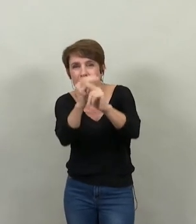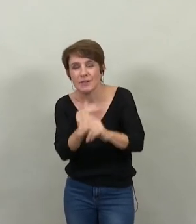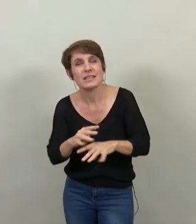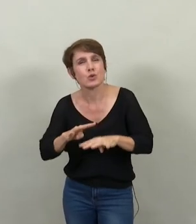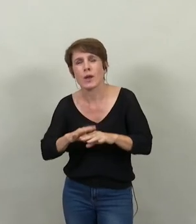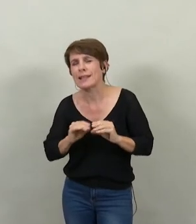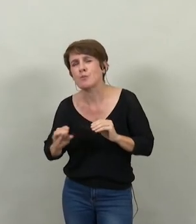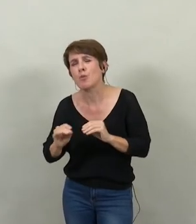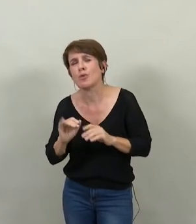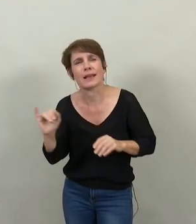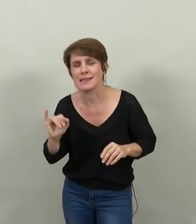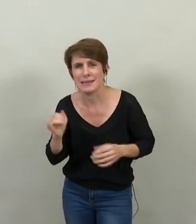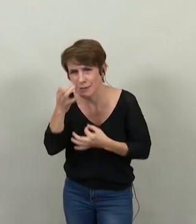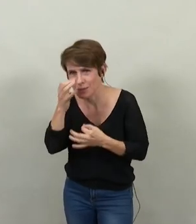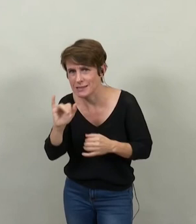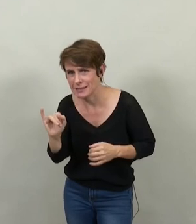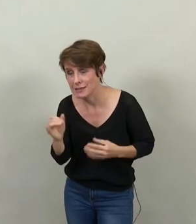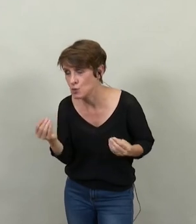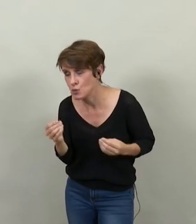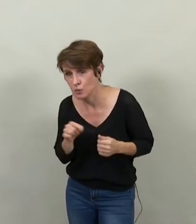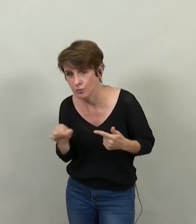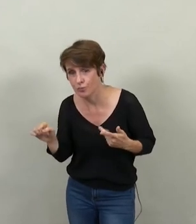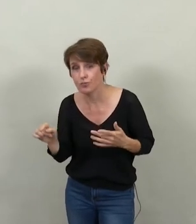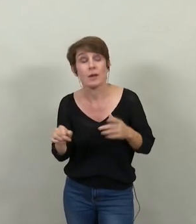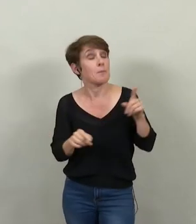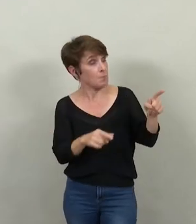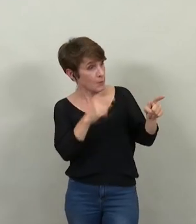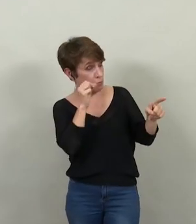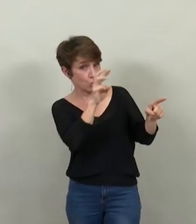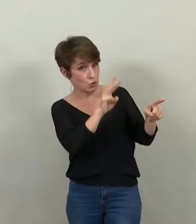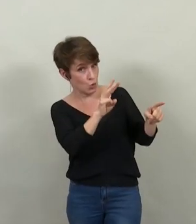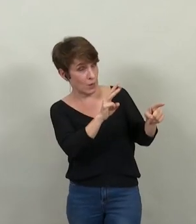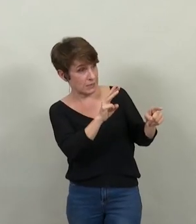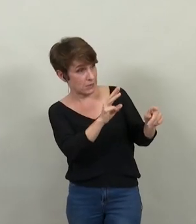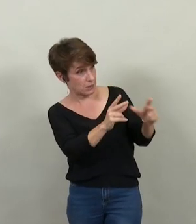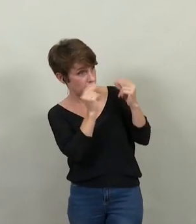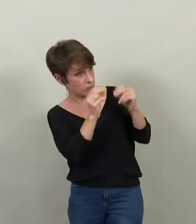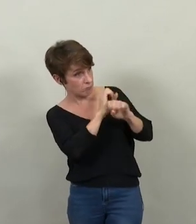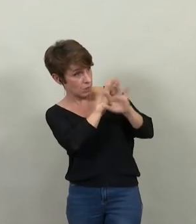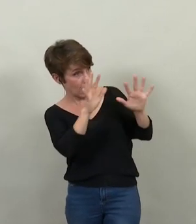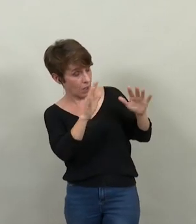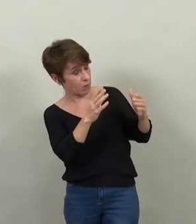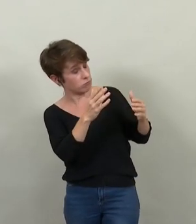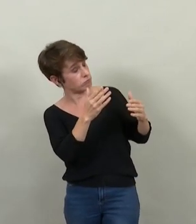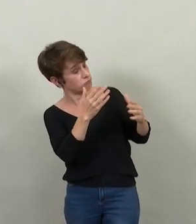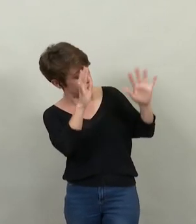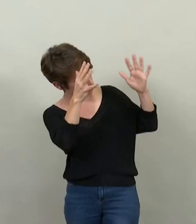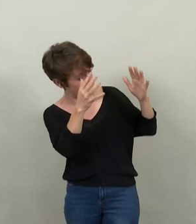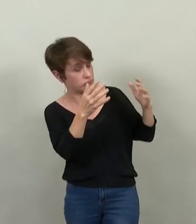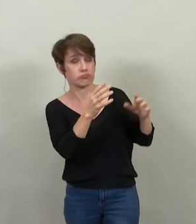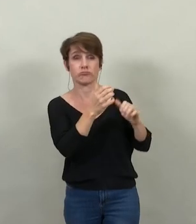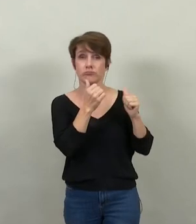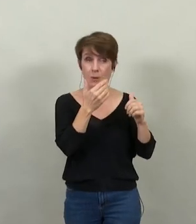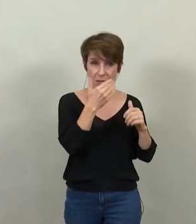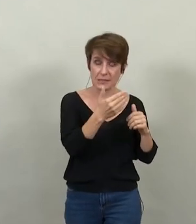question si si vous avez une réponse et comme Jamel d'ailleurs je lu remercie pour son excellente interv tion concernant l'école du vélo est-ce que est-ce